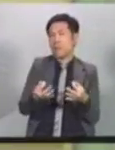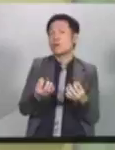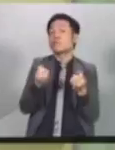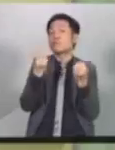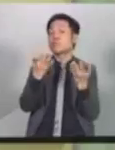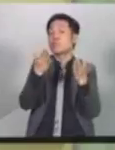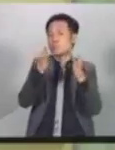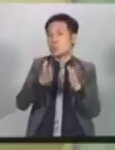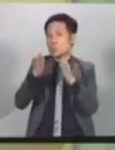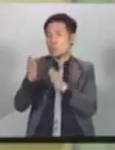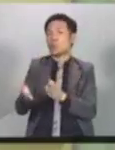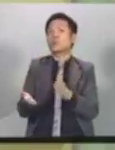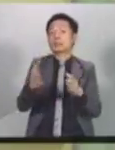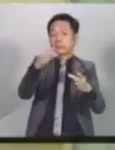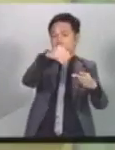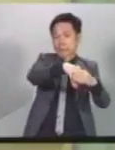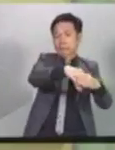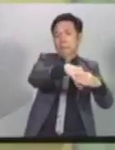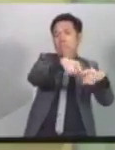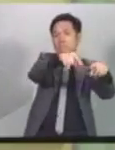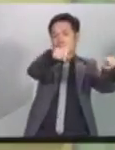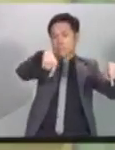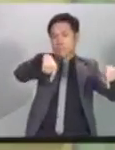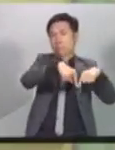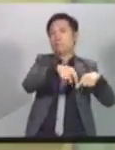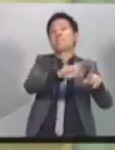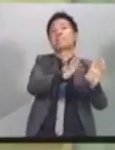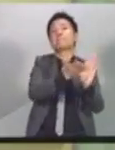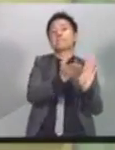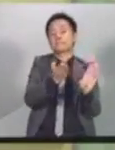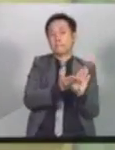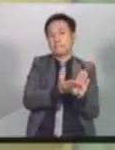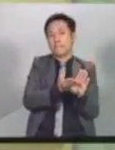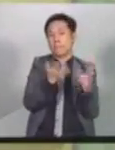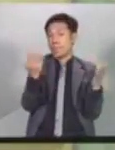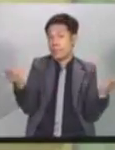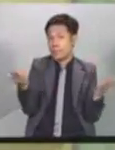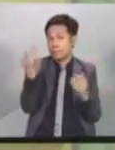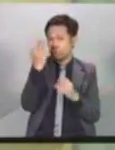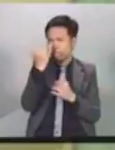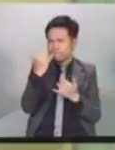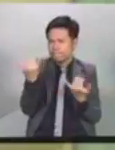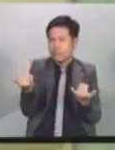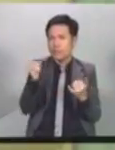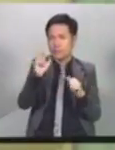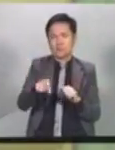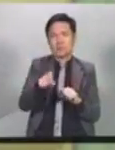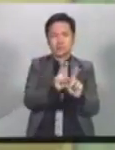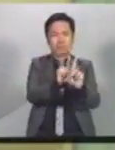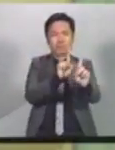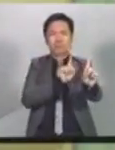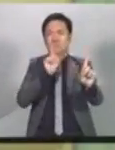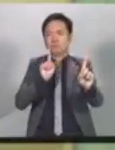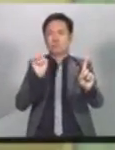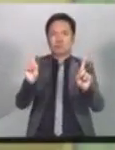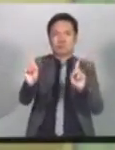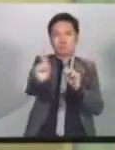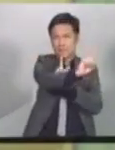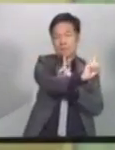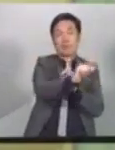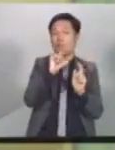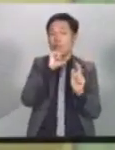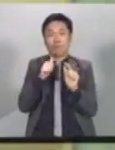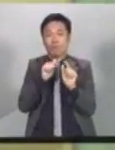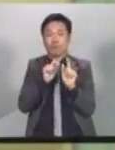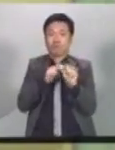yang berada di dalam bank dan sebagainya untuk memastikan bahawa penjarakan sosial itu dilaksanakan